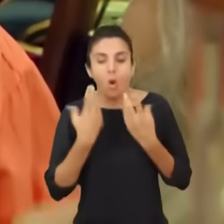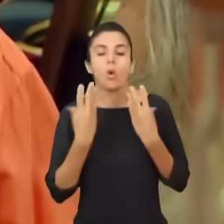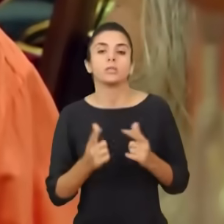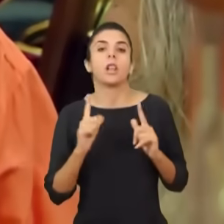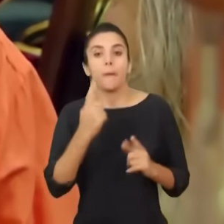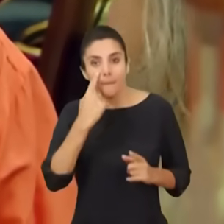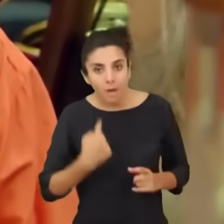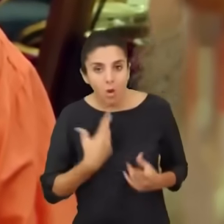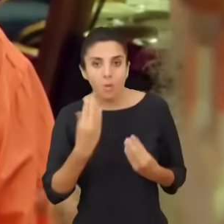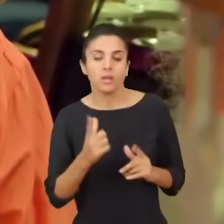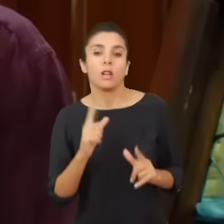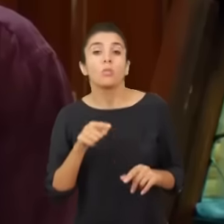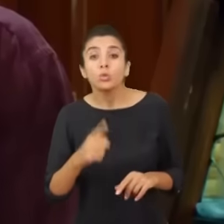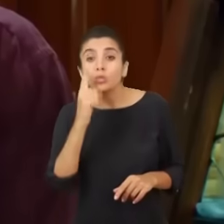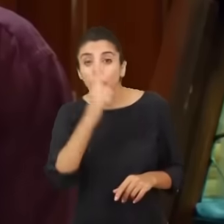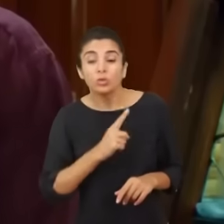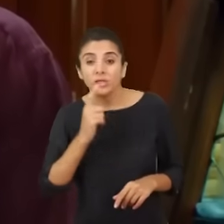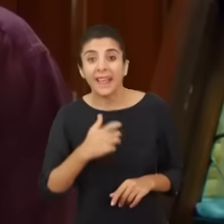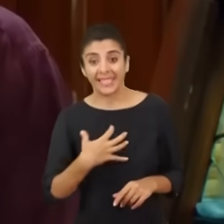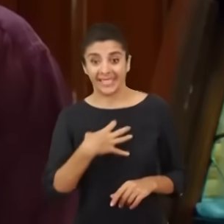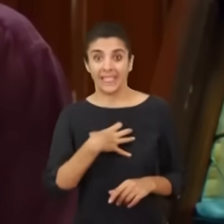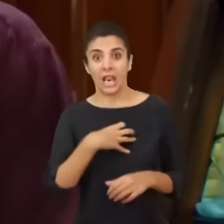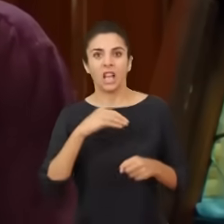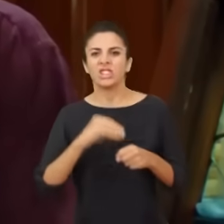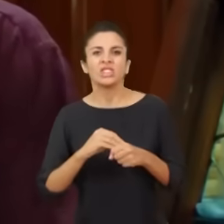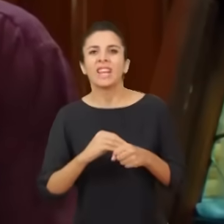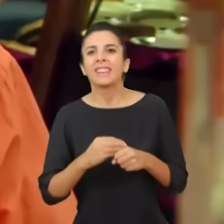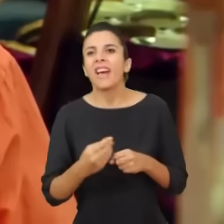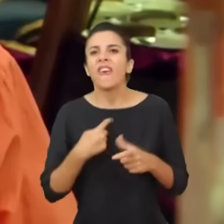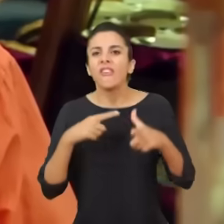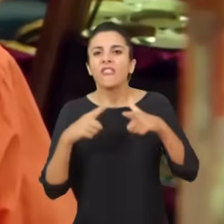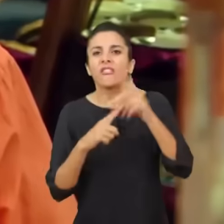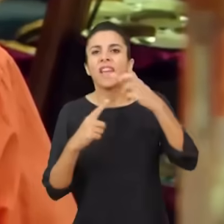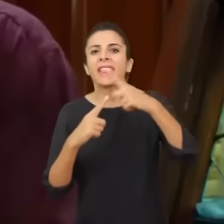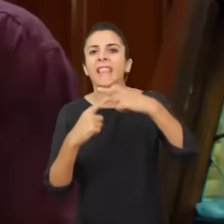Bu yüzden dinimizde fitre denilen bir şey var.